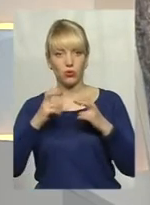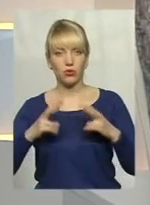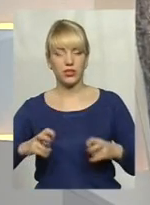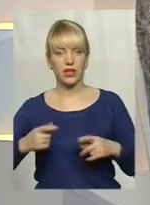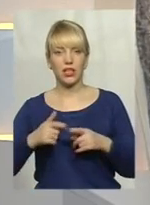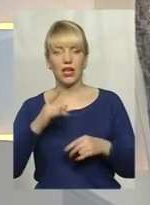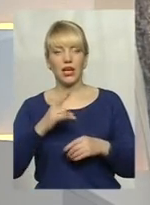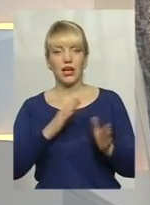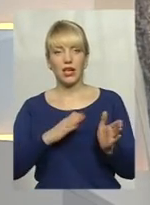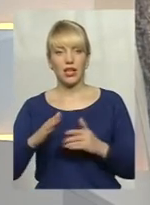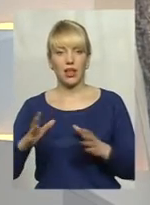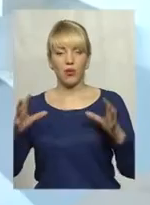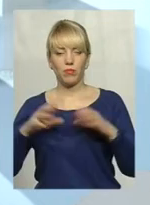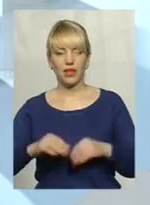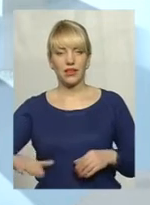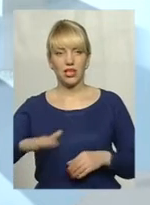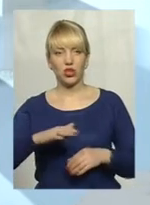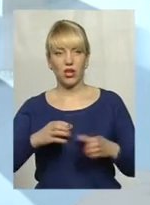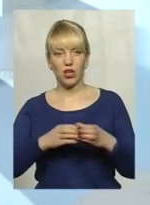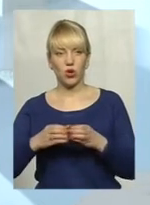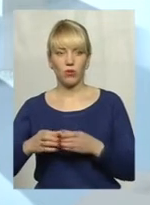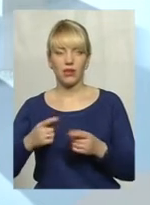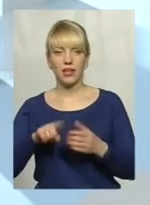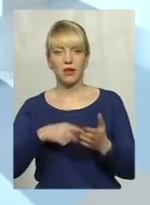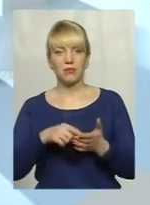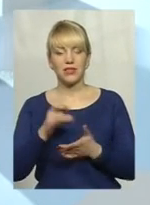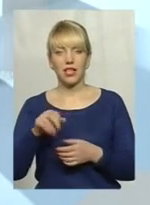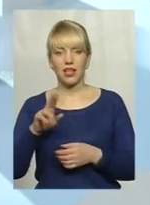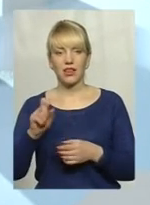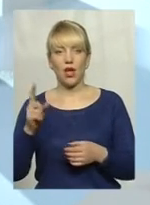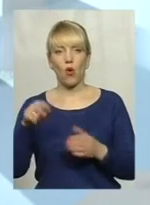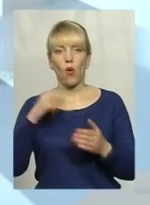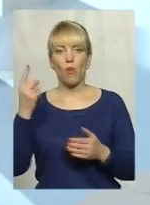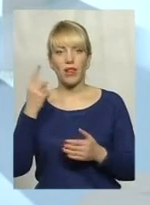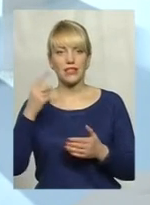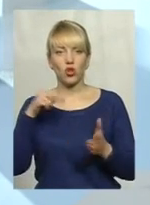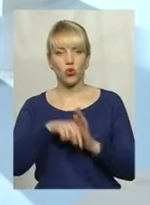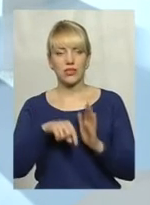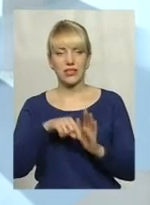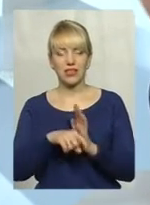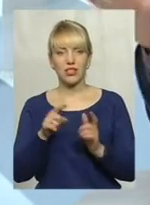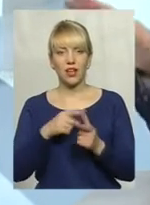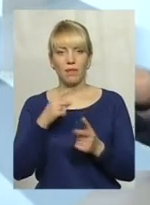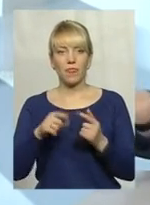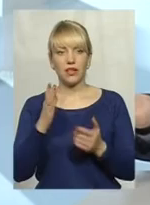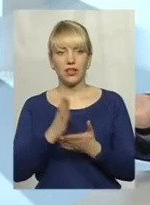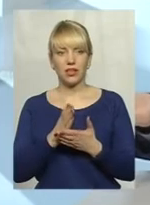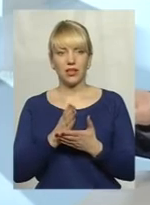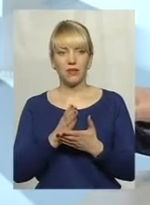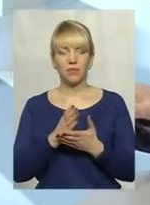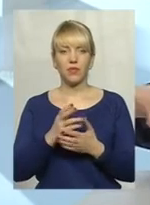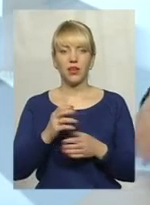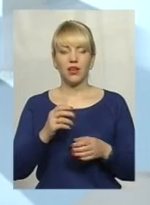об'єднані територіальні громади, взяти міські ради обласного значення, то або є посилання на норму